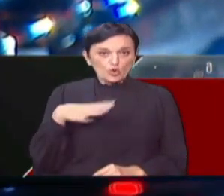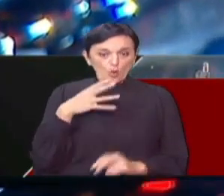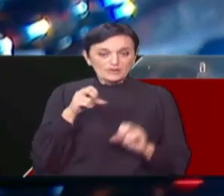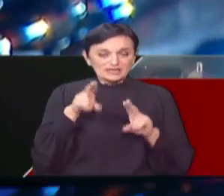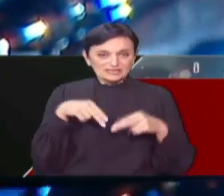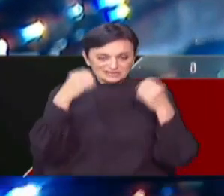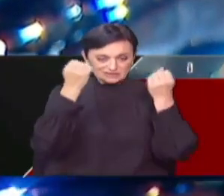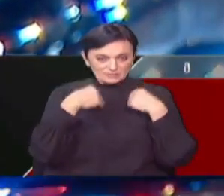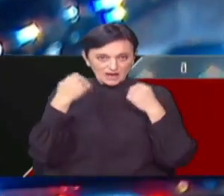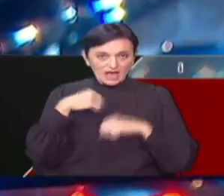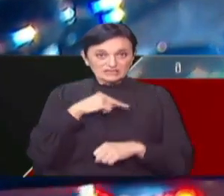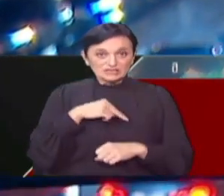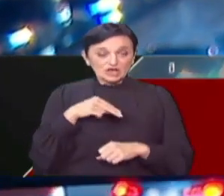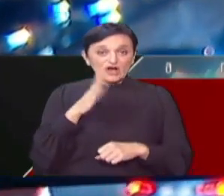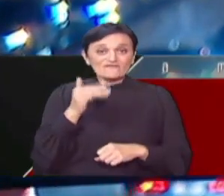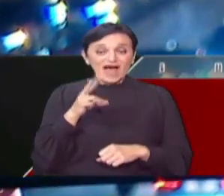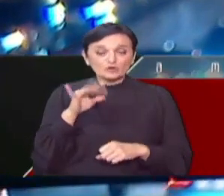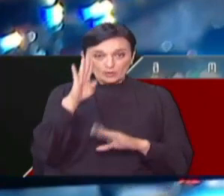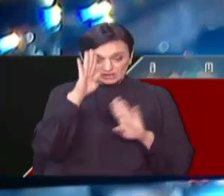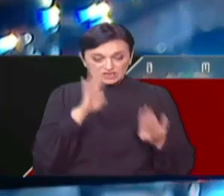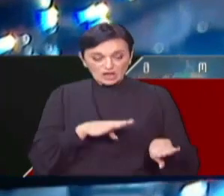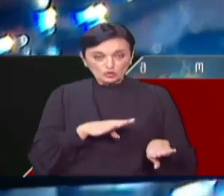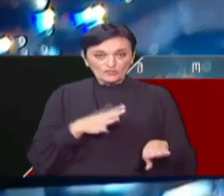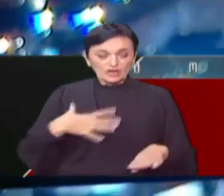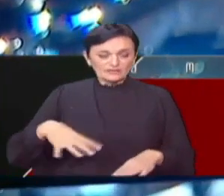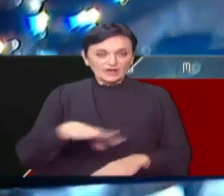სპეცრაზმელები, ვანო მერაბიშვილმა დატოვა ქვეყანა.